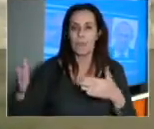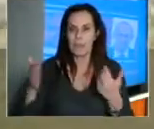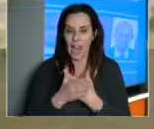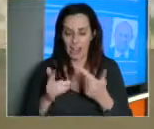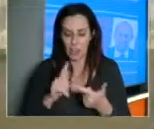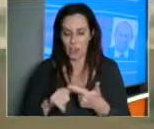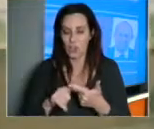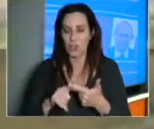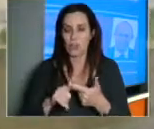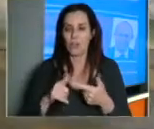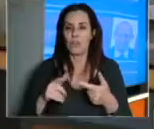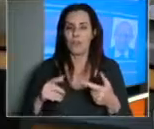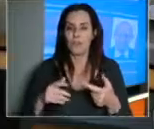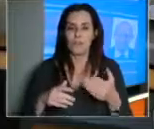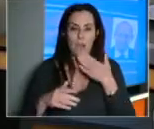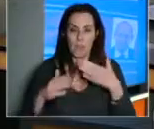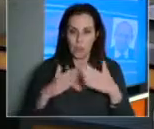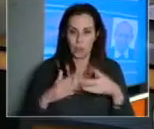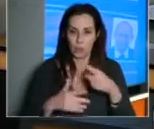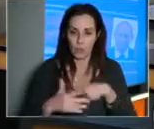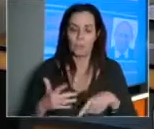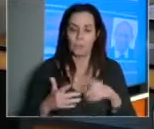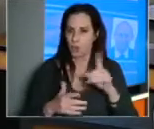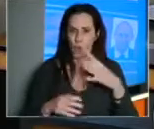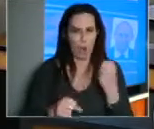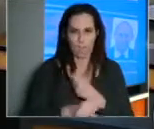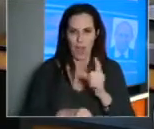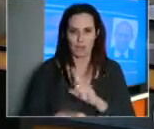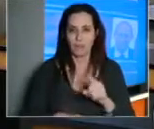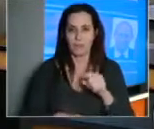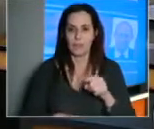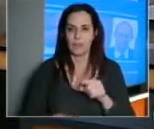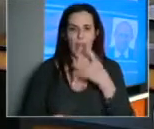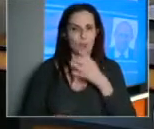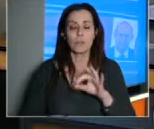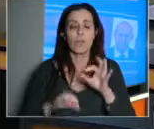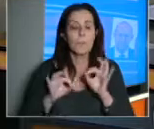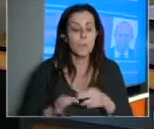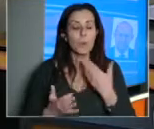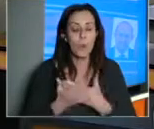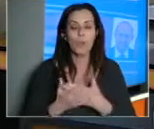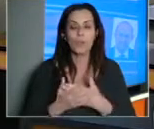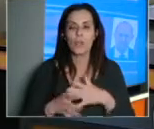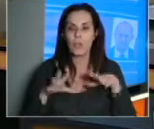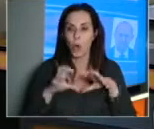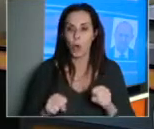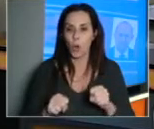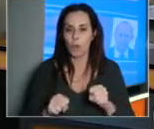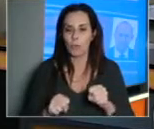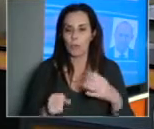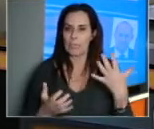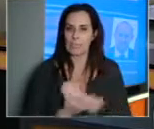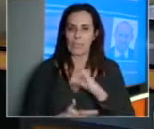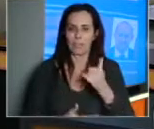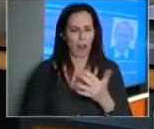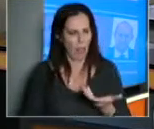החדש, והאיחוד הלאומי, הבית היהודי הזה, האיחוד מפלגות הימין, לא עבר. זה קטע קורע, כי זה בדיוק מוכיח שמפעל ההתנחלויות בלבבות